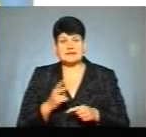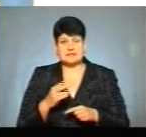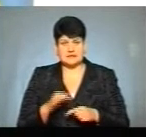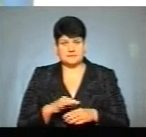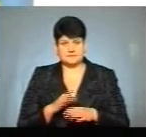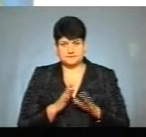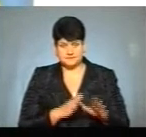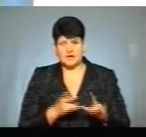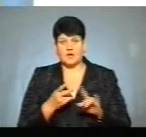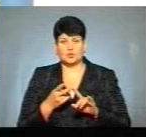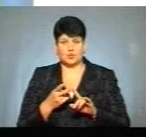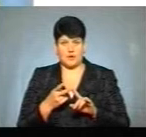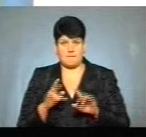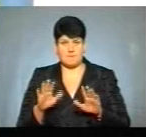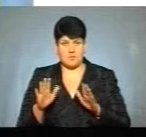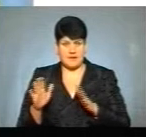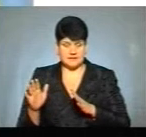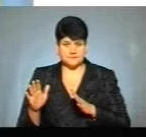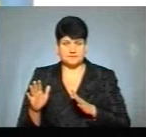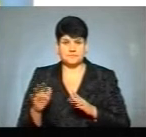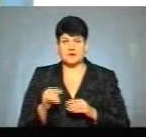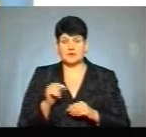насилля. Другий момент, тут